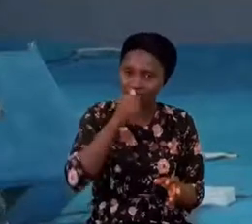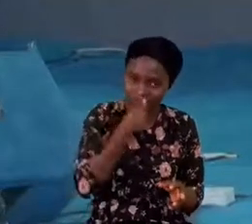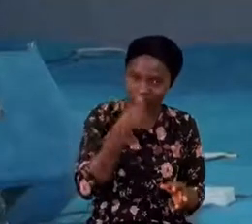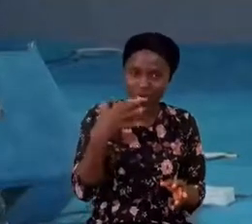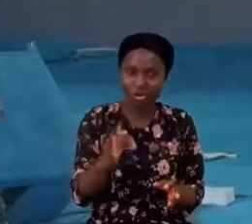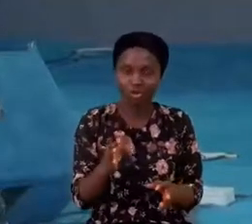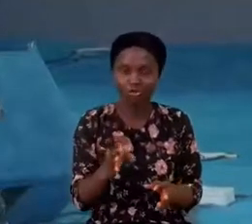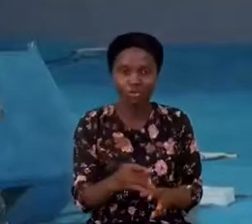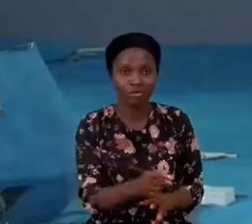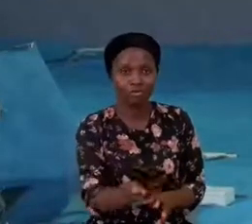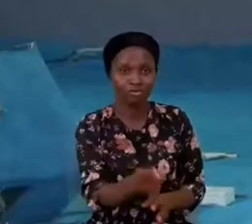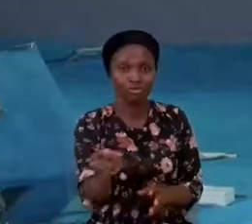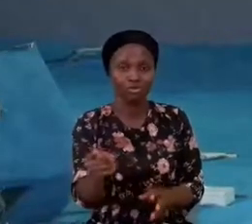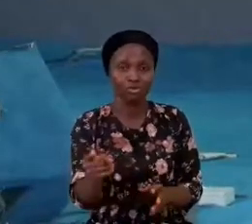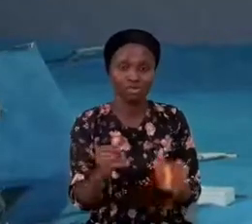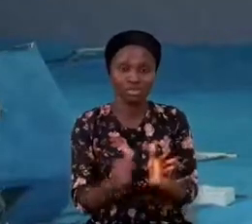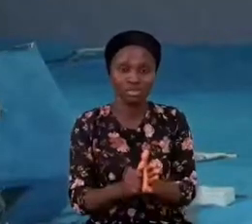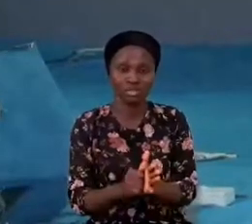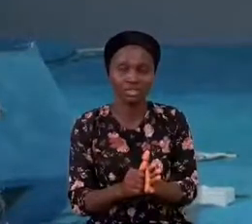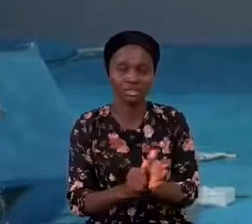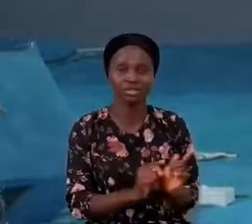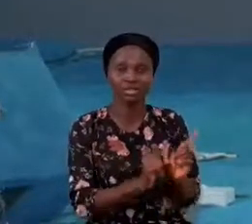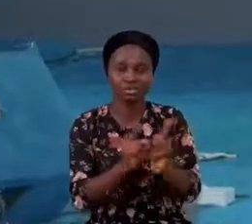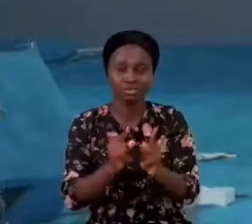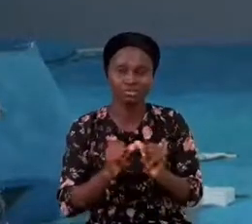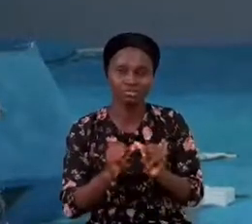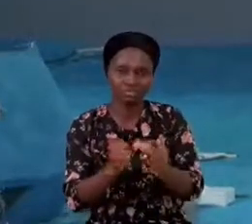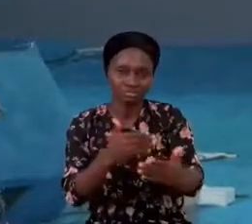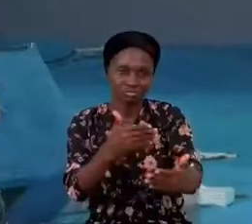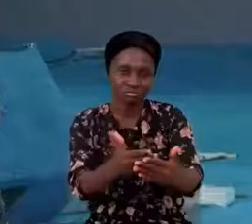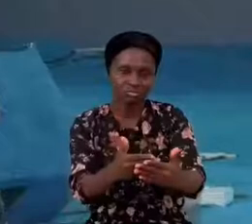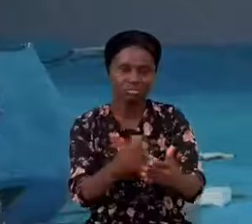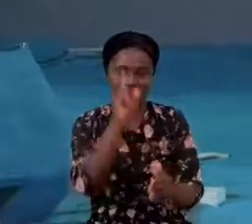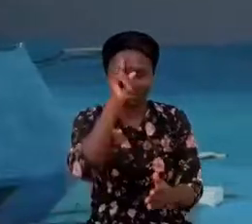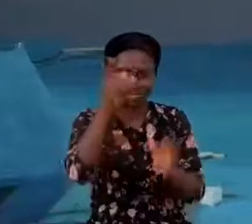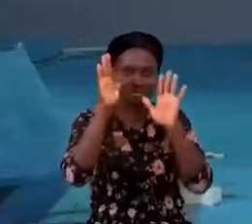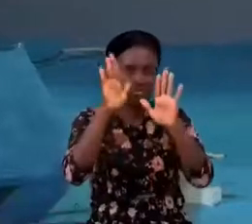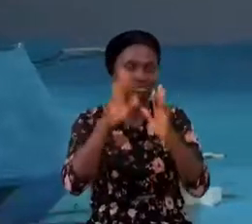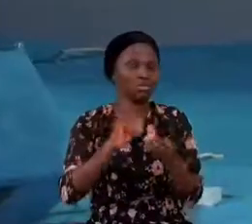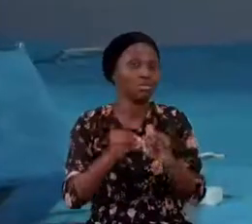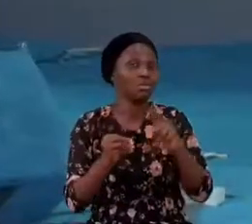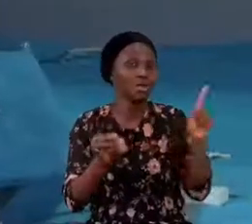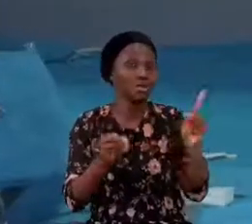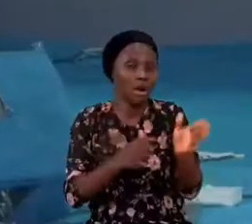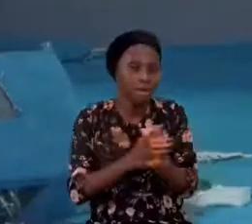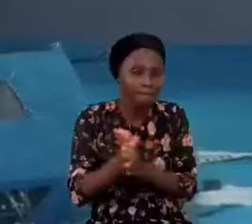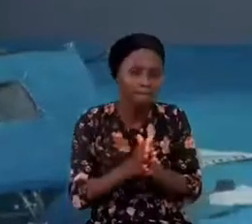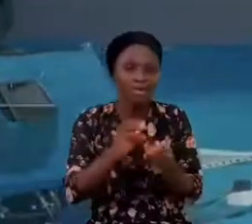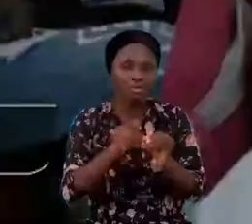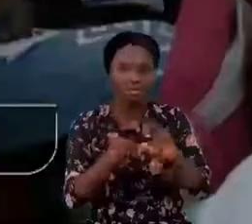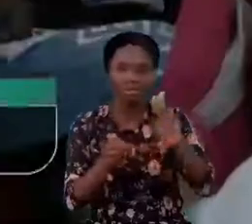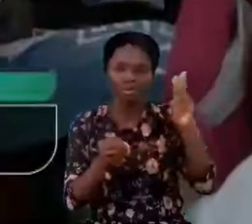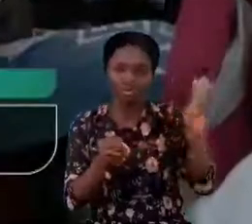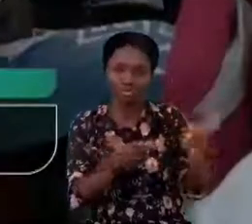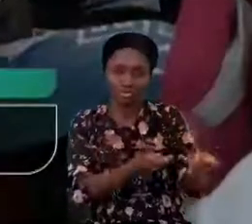point, la passion. Deuxièmement, la poursuite. Et troisièmement, la persévérance. Voyez le premier élément. Premier